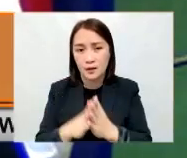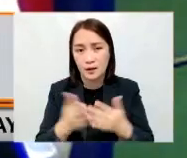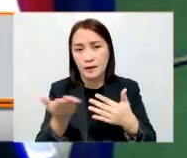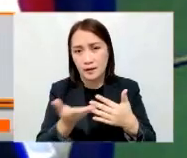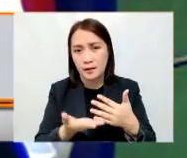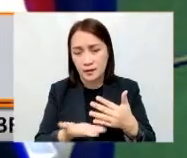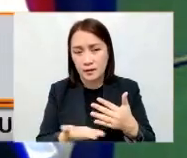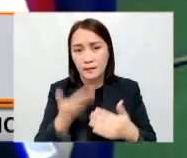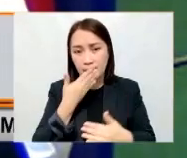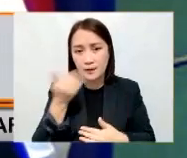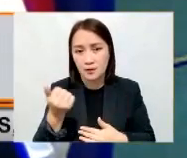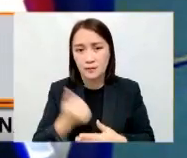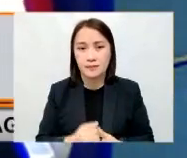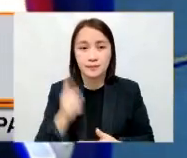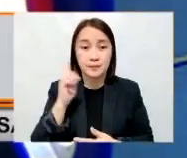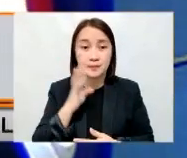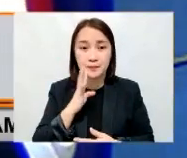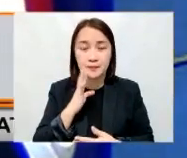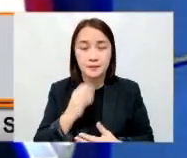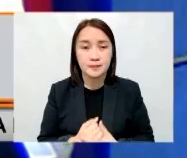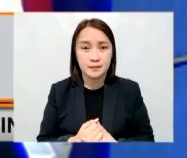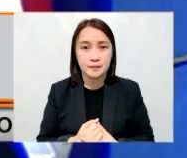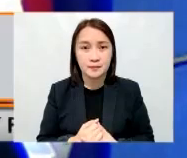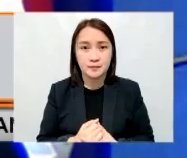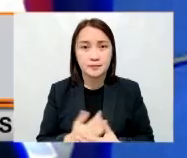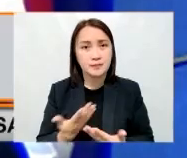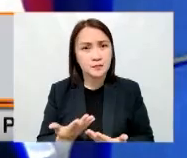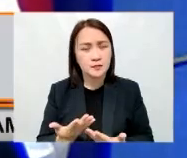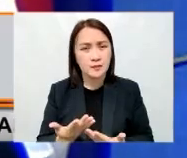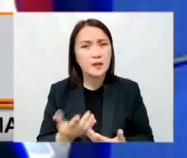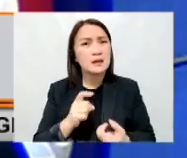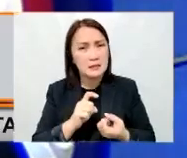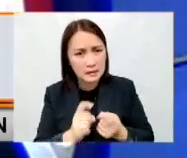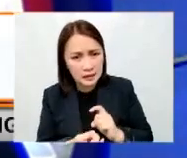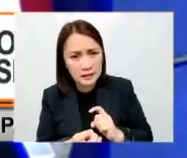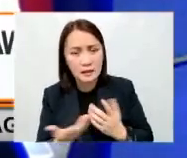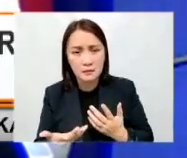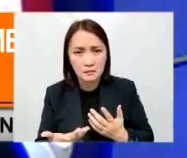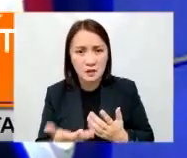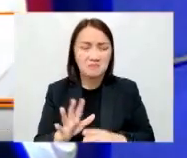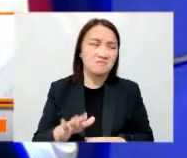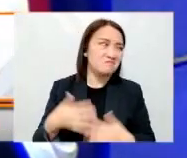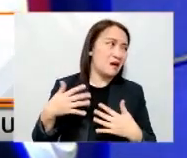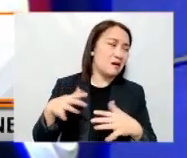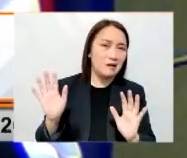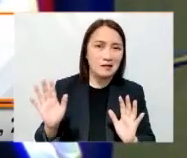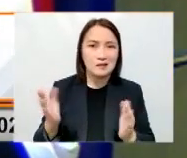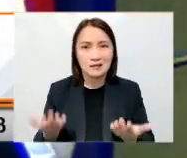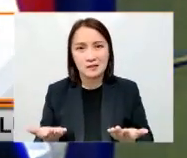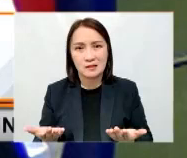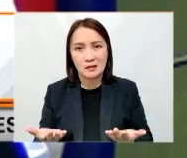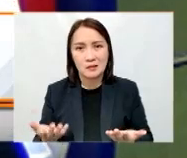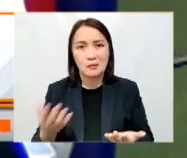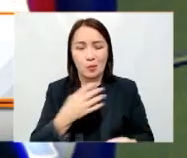the page and forget about the fact that bahala na si Batman, the attitude of the police, yung